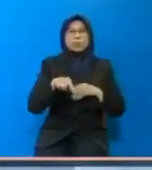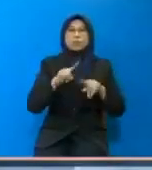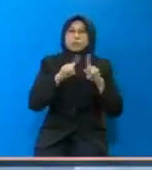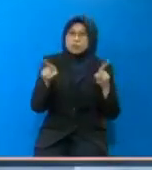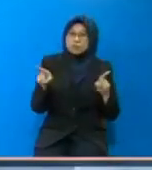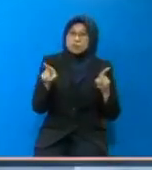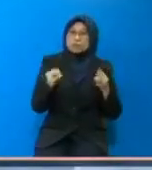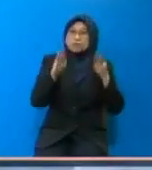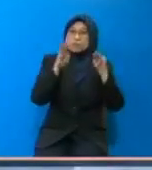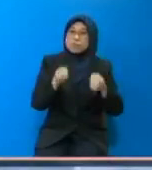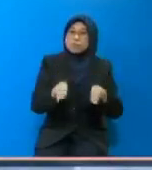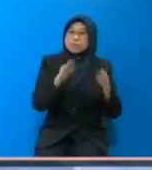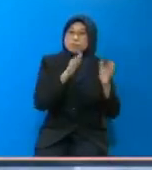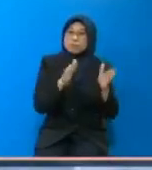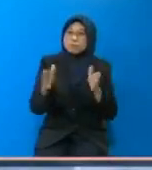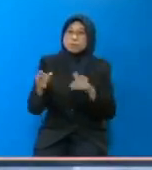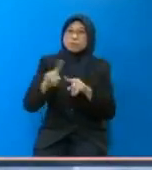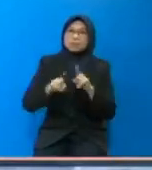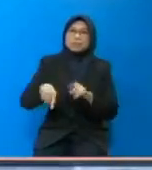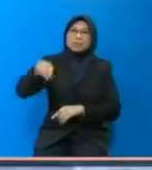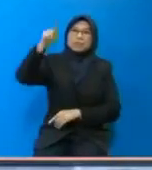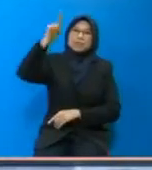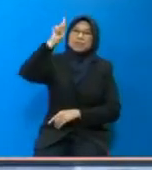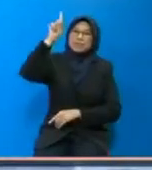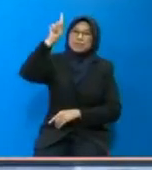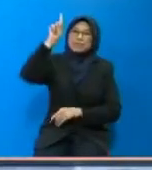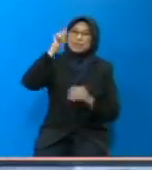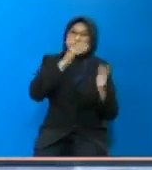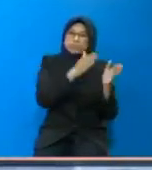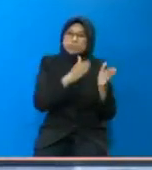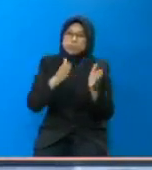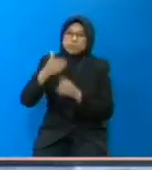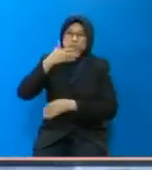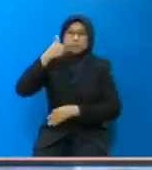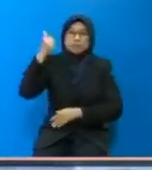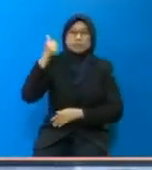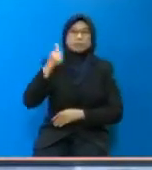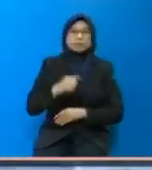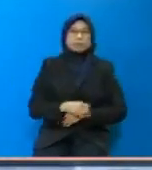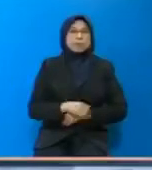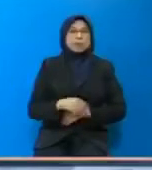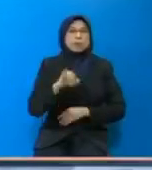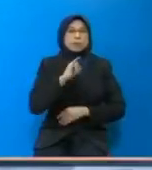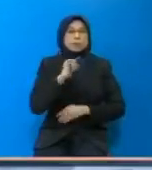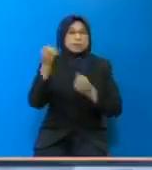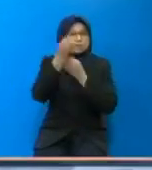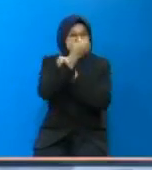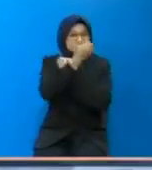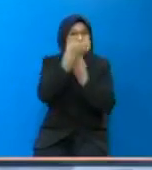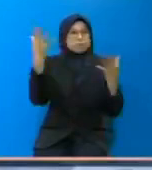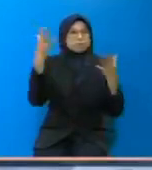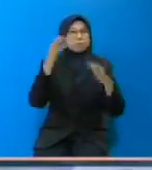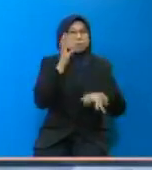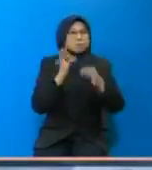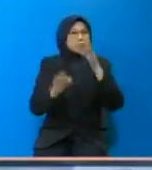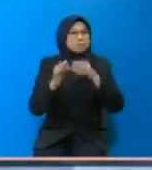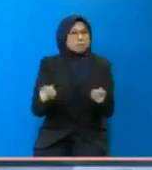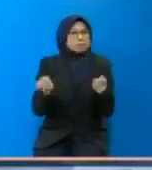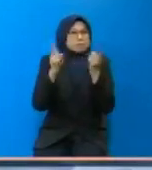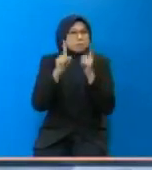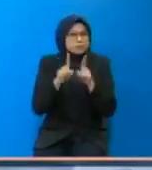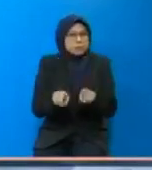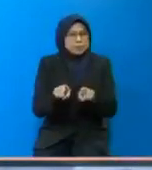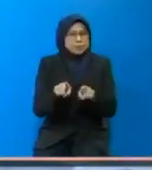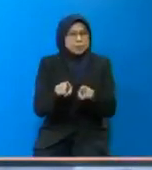merancang, tapi perancangan Allah jualah sebaik-baiknya. Saya ingin memaklumkan, sekiranya berlaku